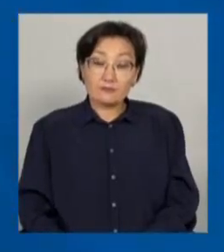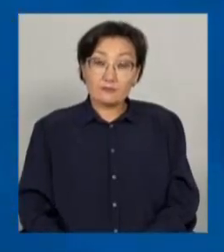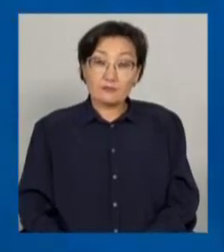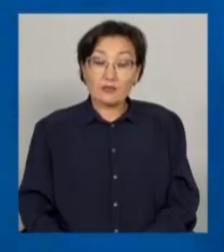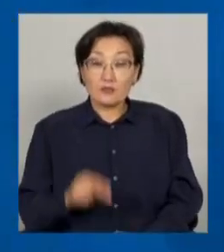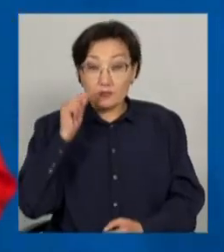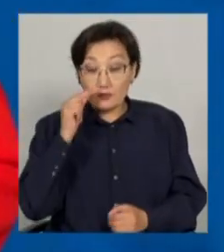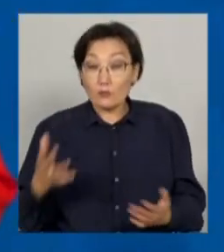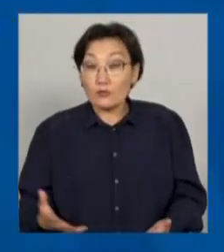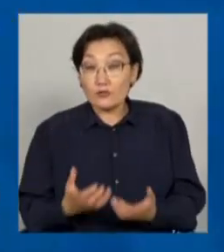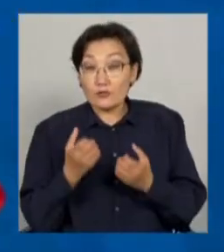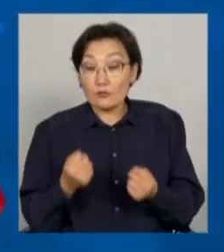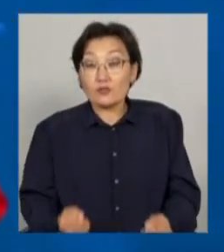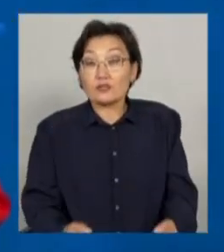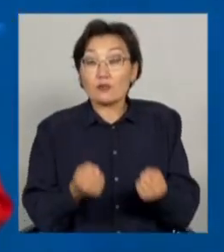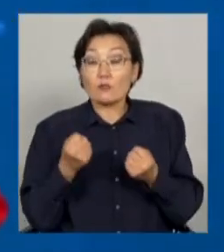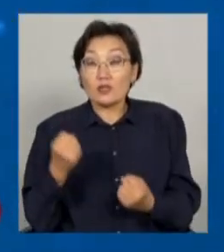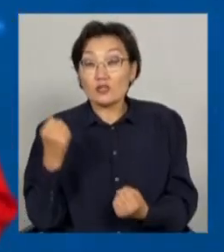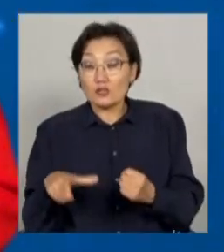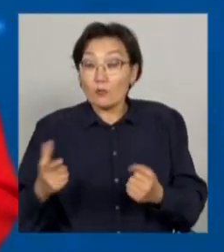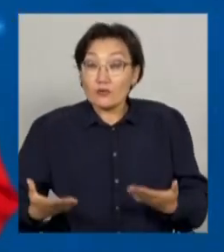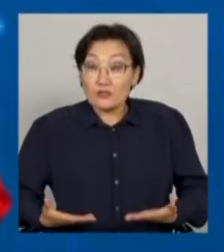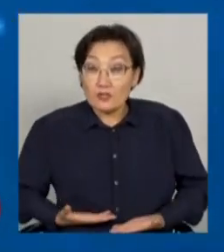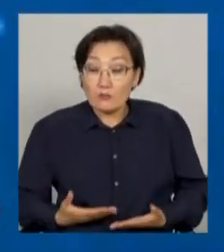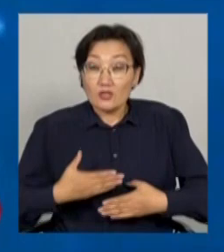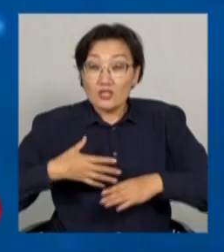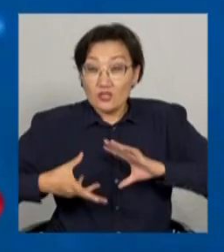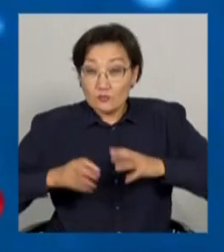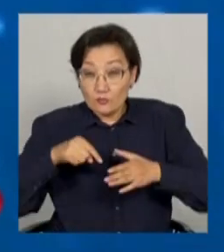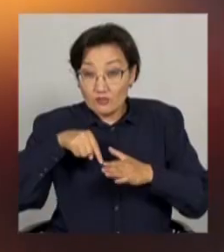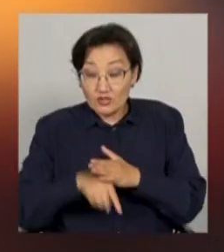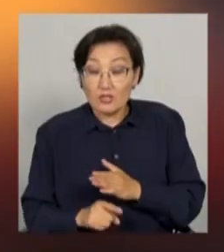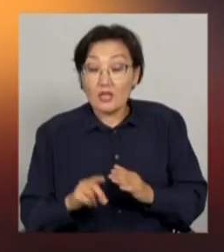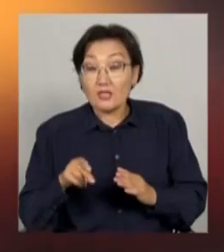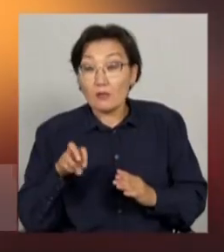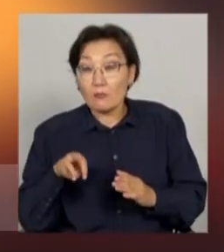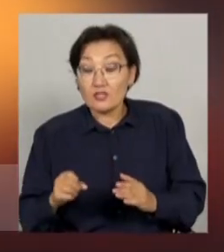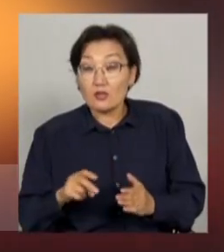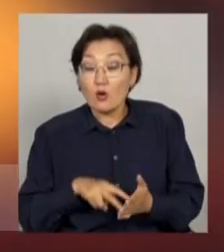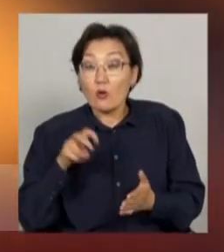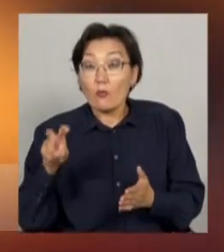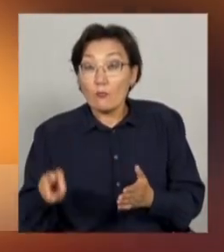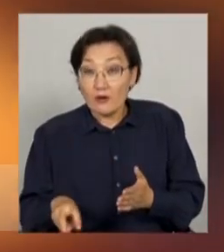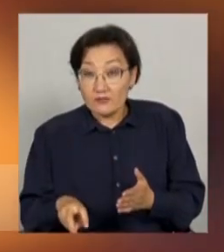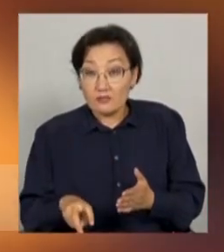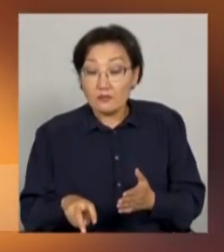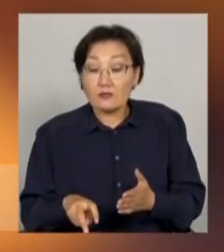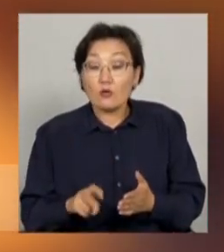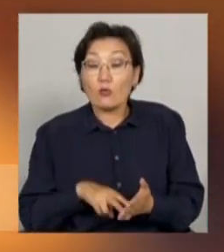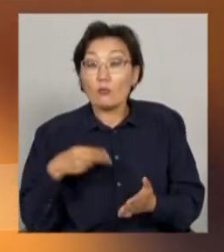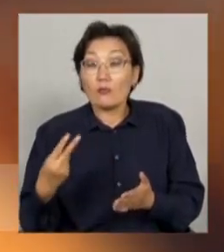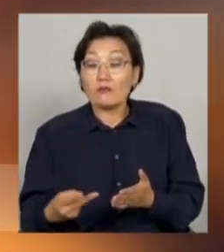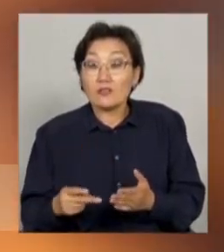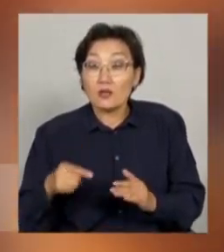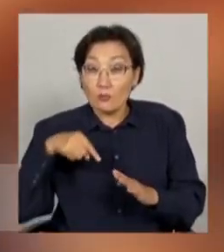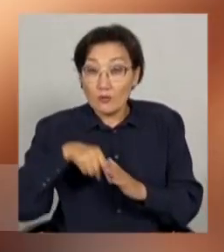В Шымкенте спасатели вытащили водителя живым из искореженной кабины КАМАЗа, упавшего в яму. Инцидент произошел на перекрестке